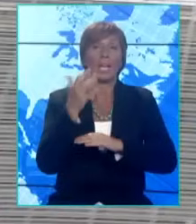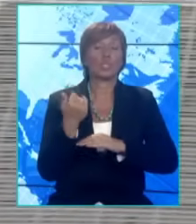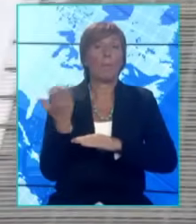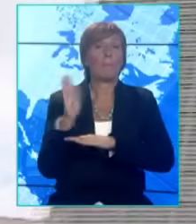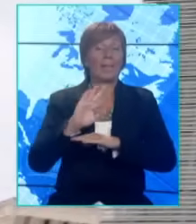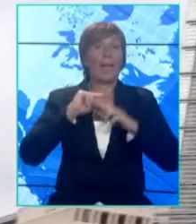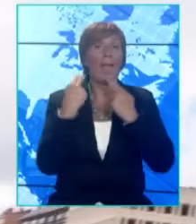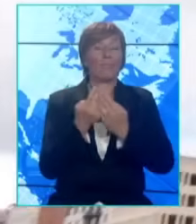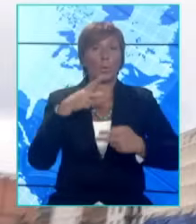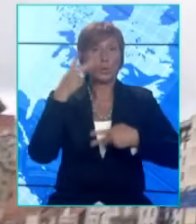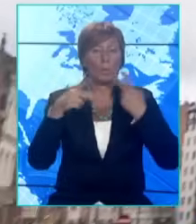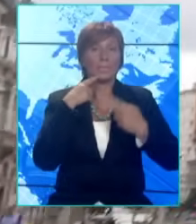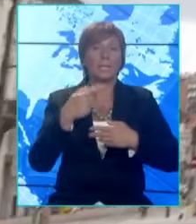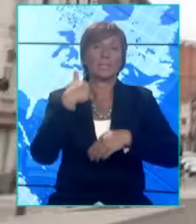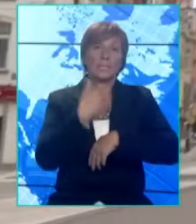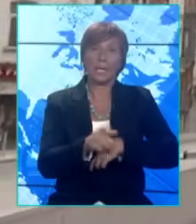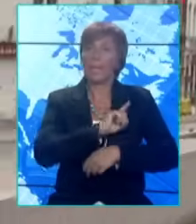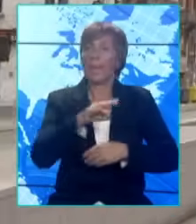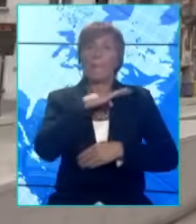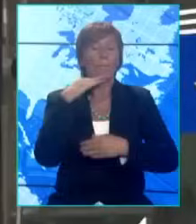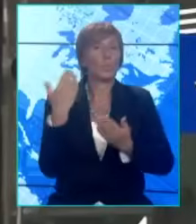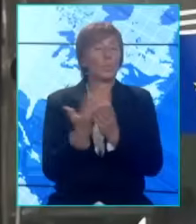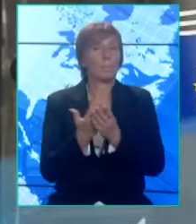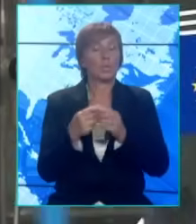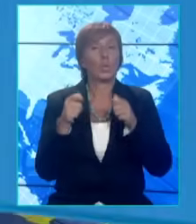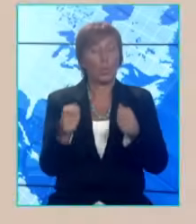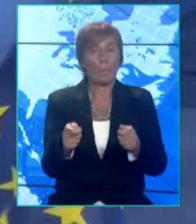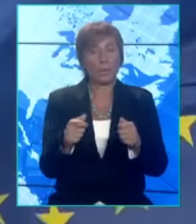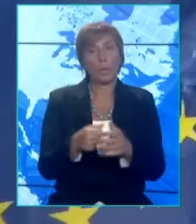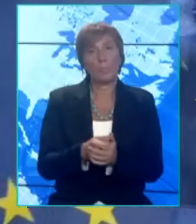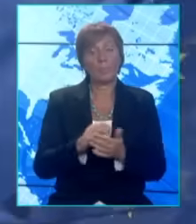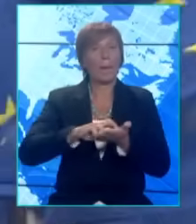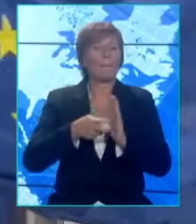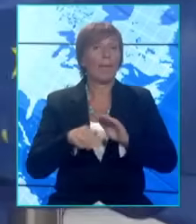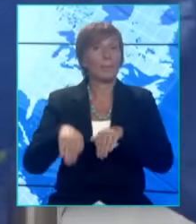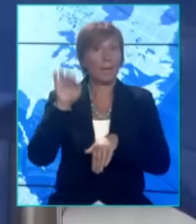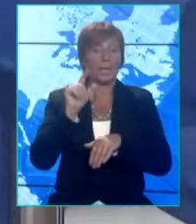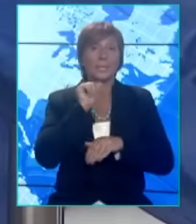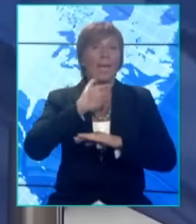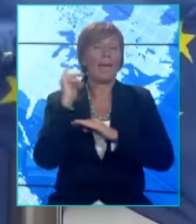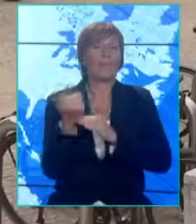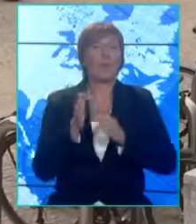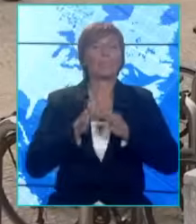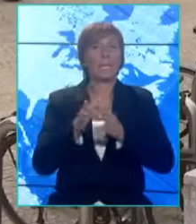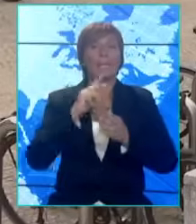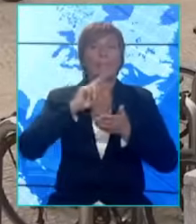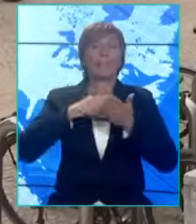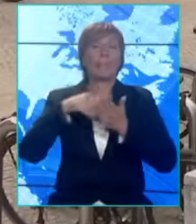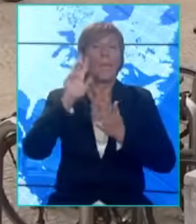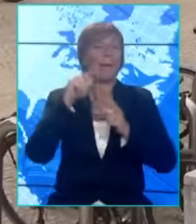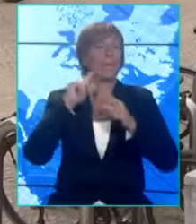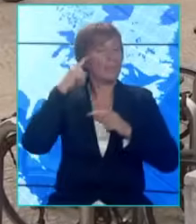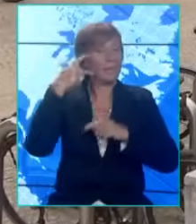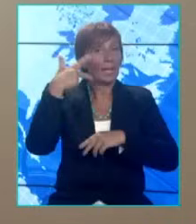Europsku komisiju sa zakašnjelim, a ipak nepotpunim dokumentom? Plan rasta i europske integracije tema su Dnevnika